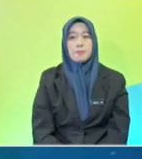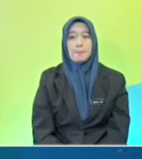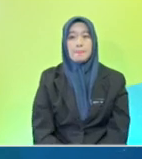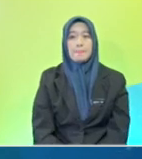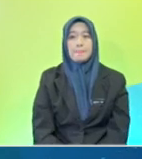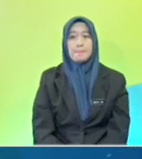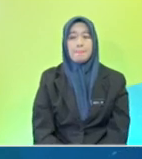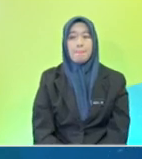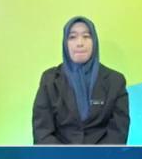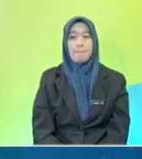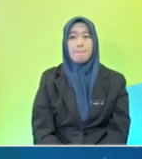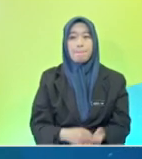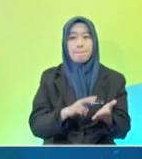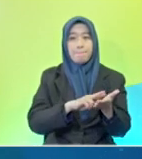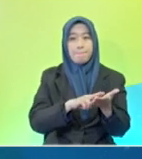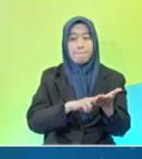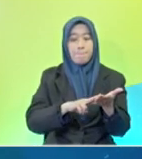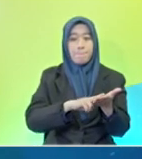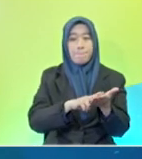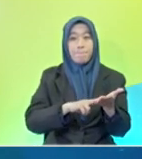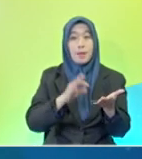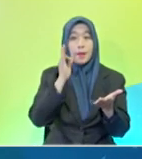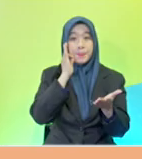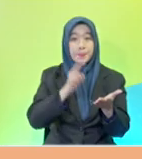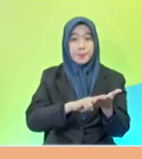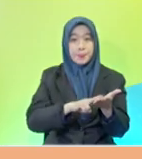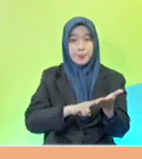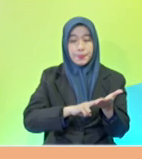Okay, boleh Fatin? Okey. Bismillahirrahmanirrahim.